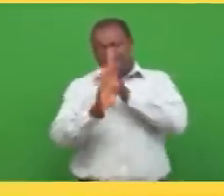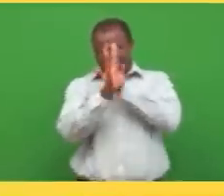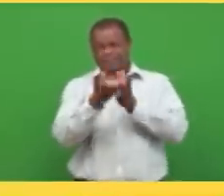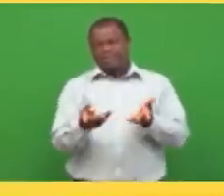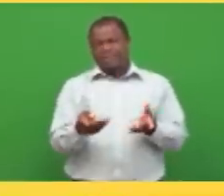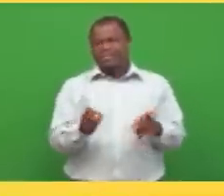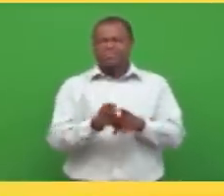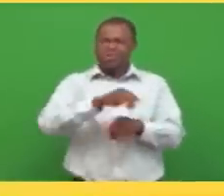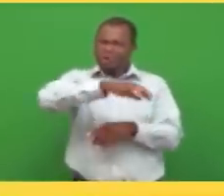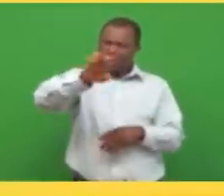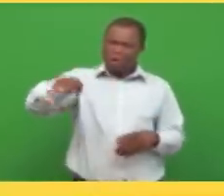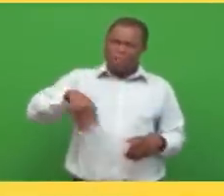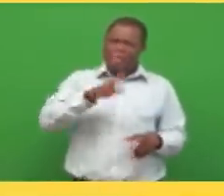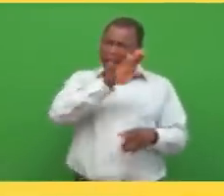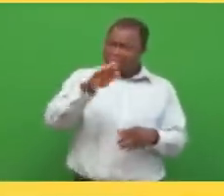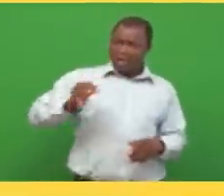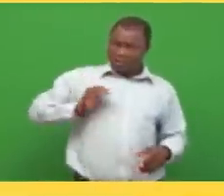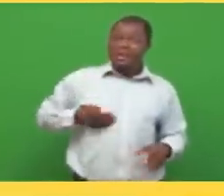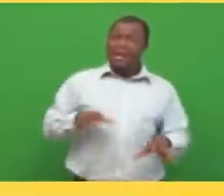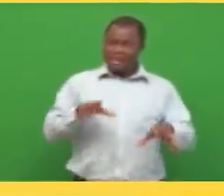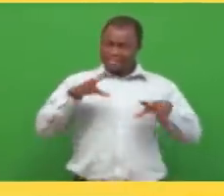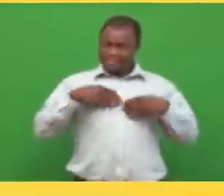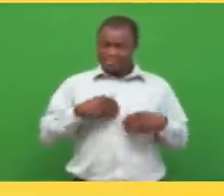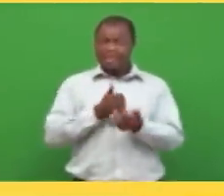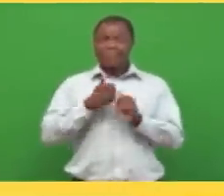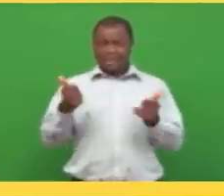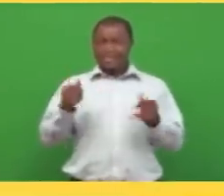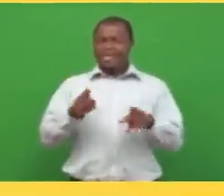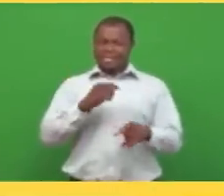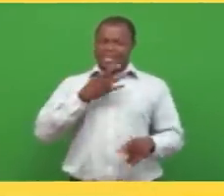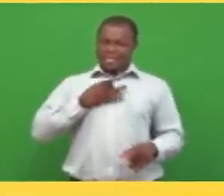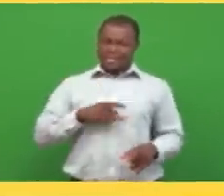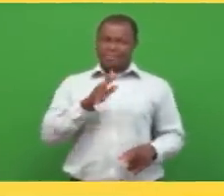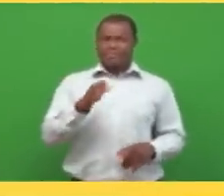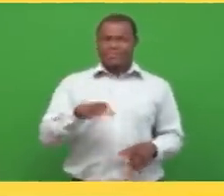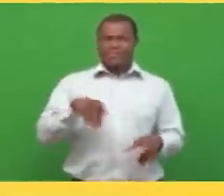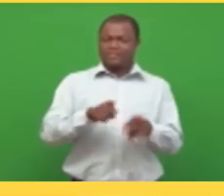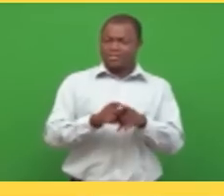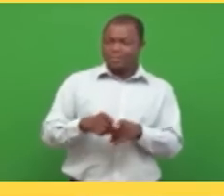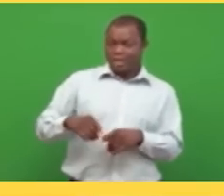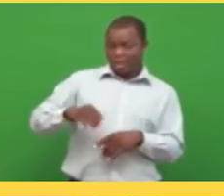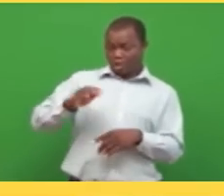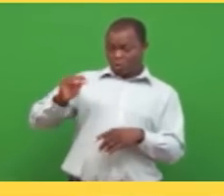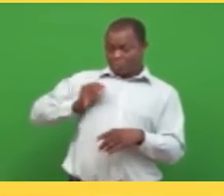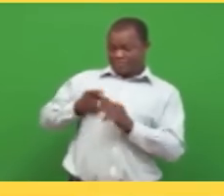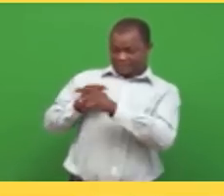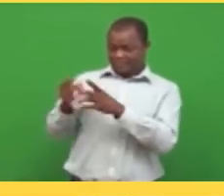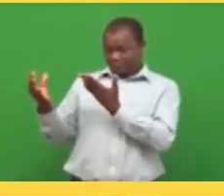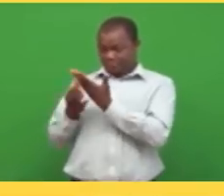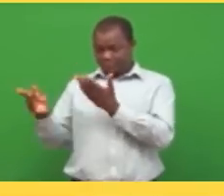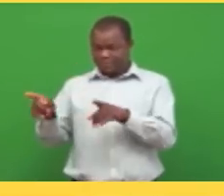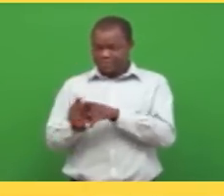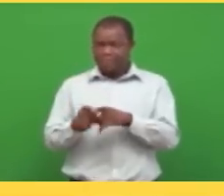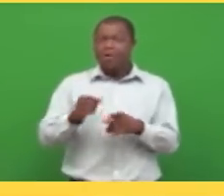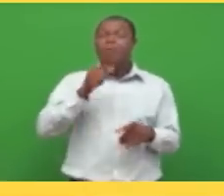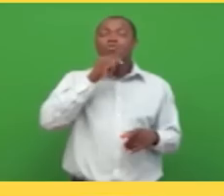vakadzi vasingatambire hama dzemurume. Kwoitawo pavanhu vaviri vasangana. Uyu akarorwa nehama oyi yauya yemurume